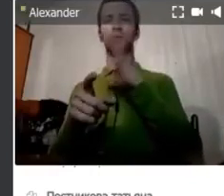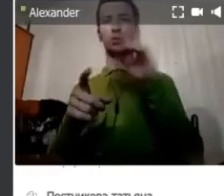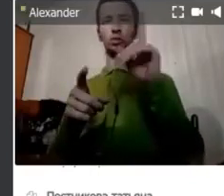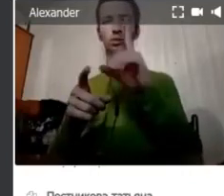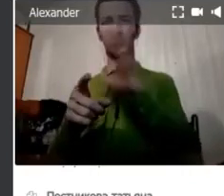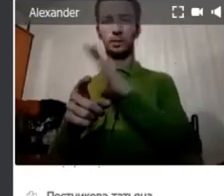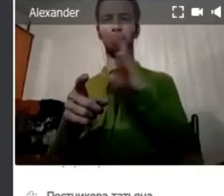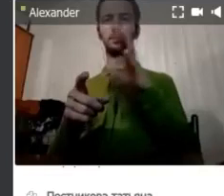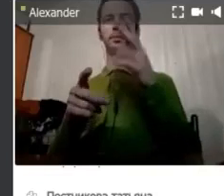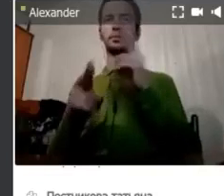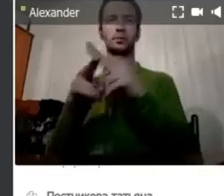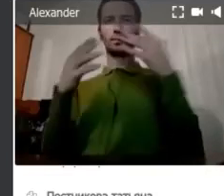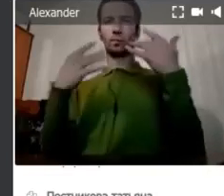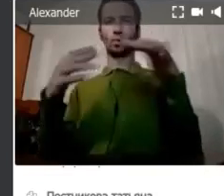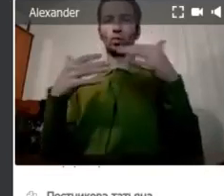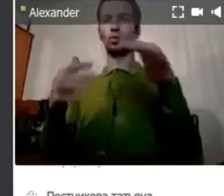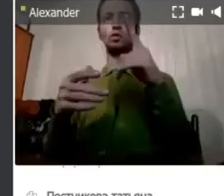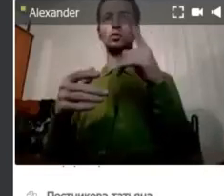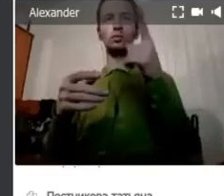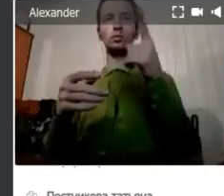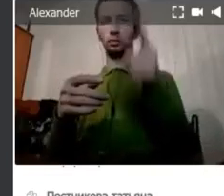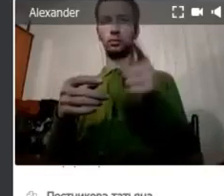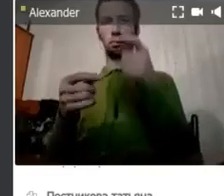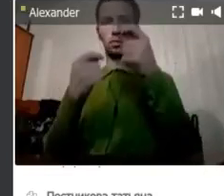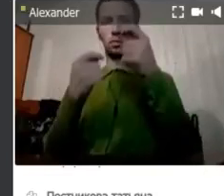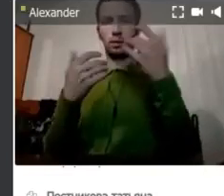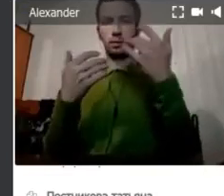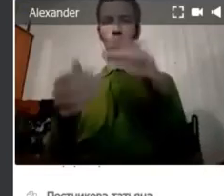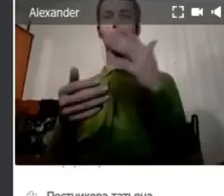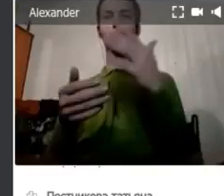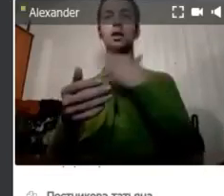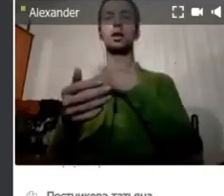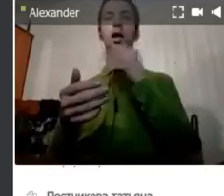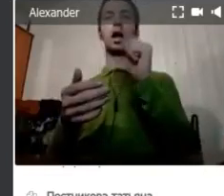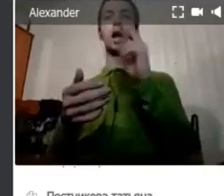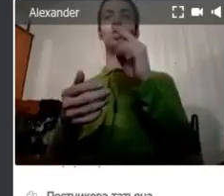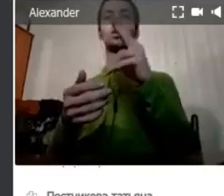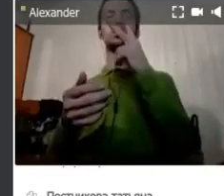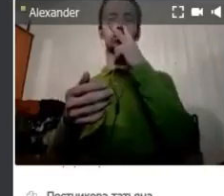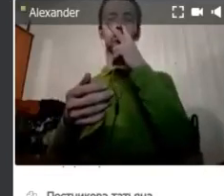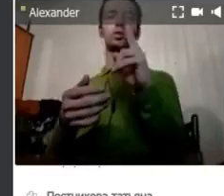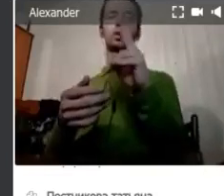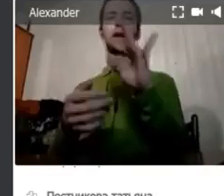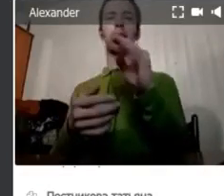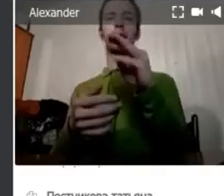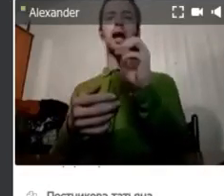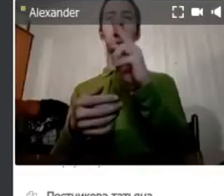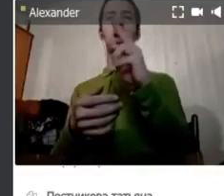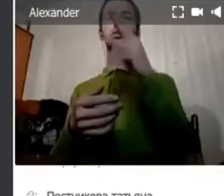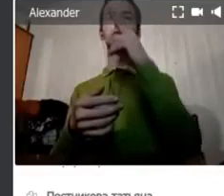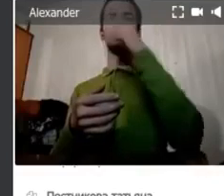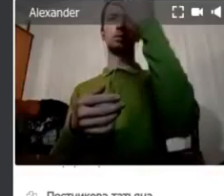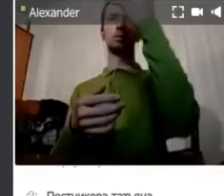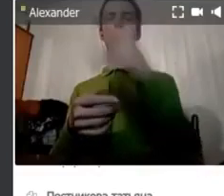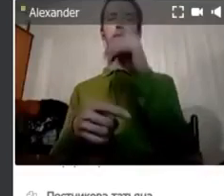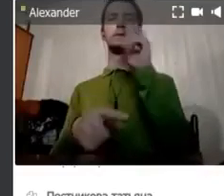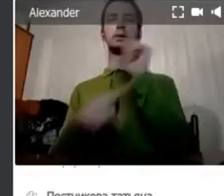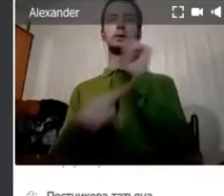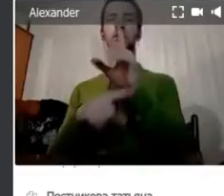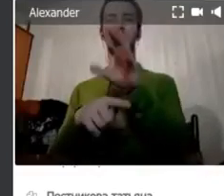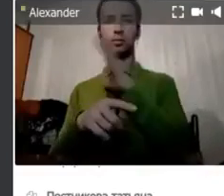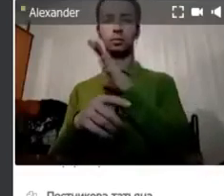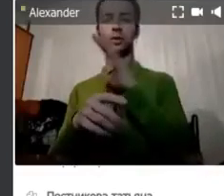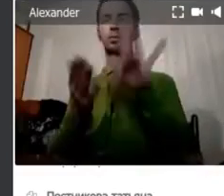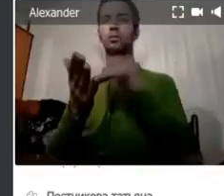там бонусная программа, программа «Фрактал ценной бумаги», там огромный объем информации. Поэтому это не просто онлайн-магазин,